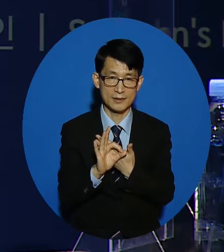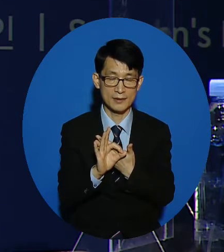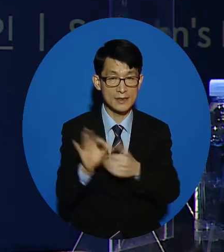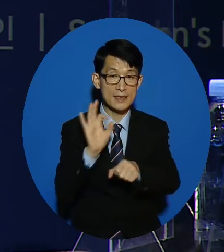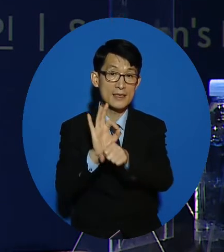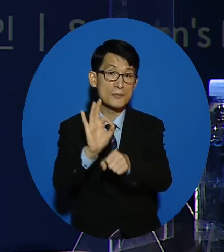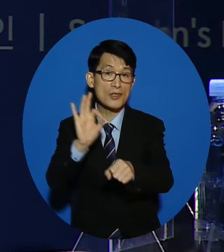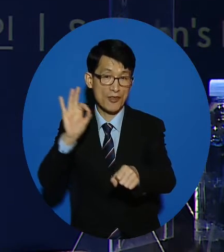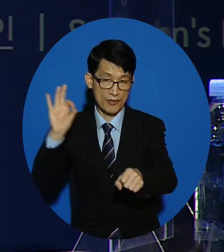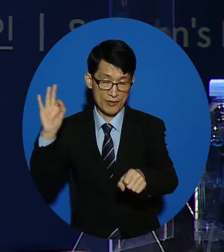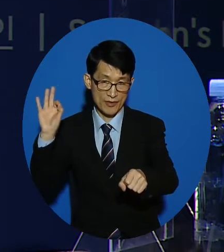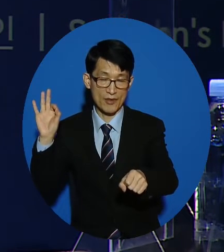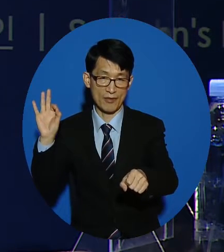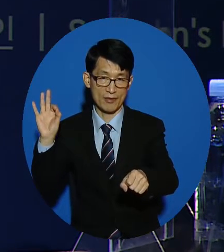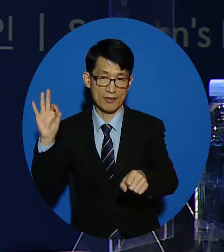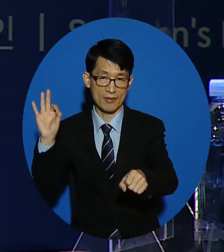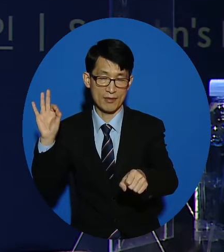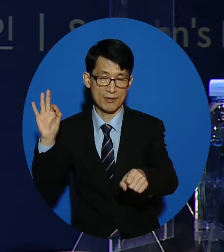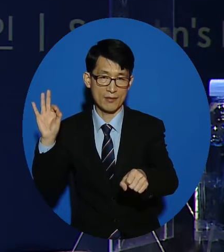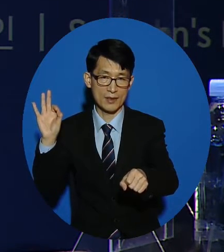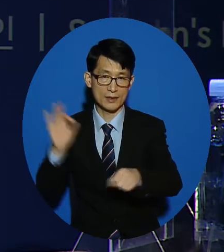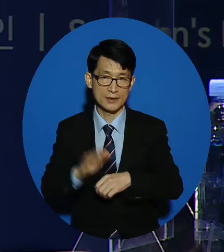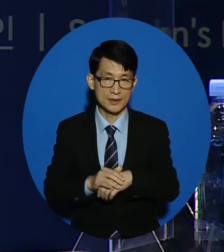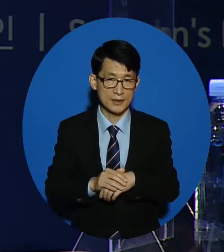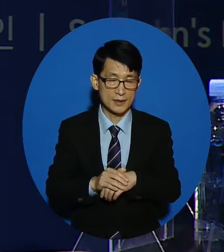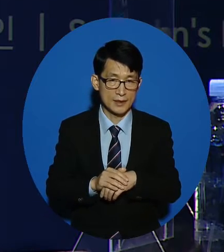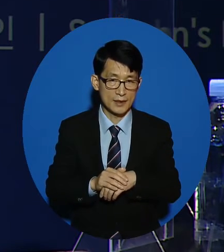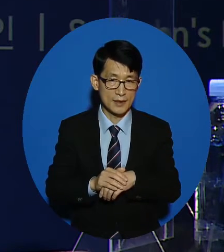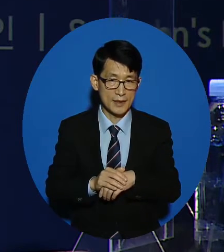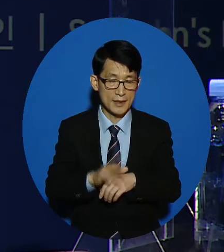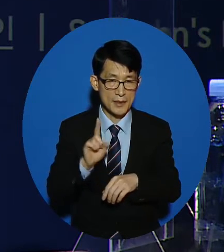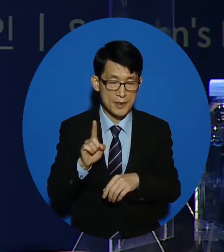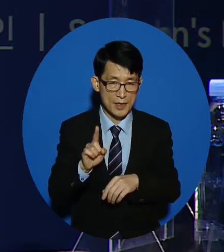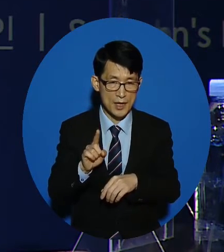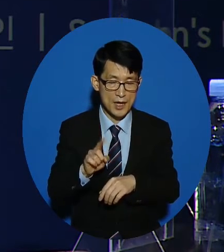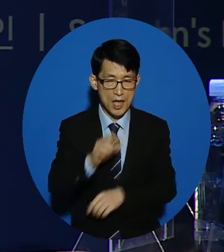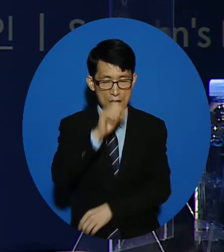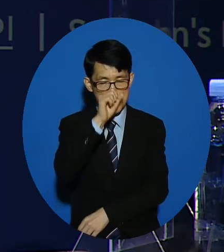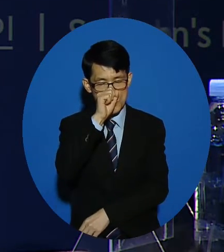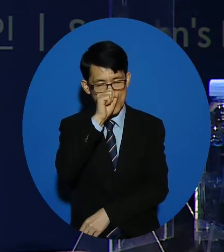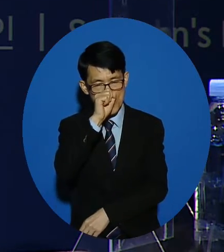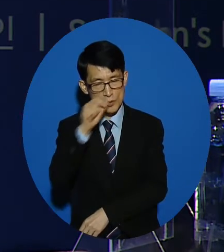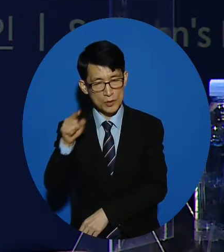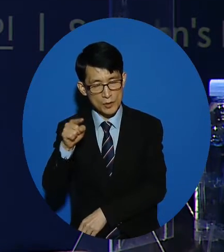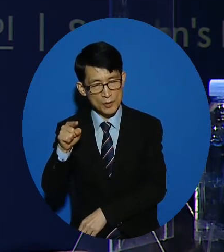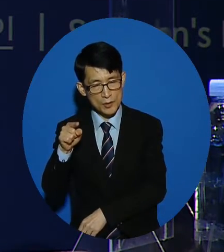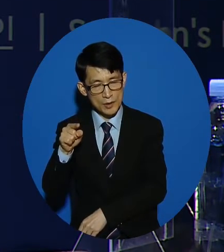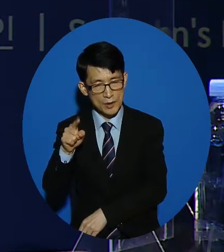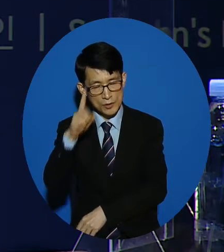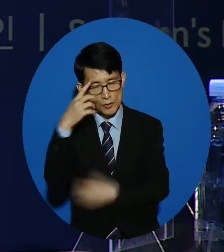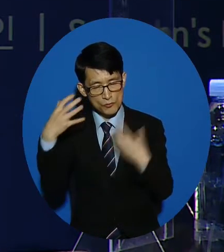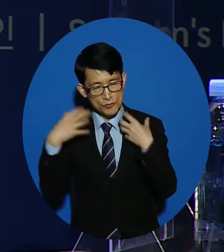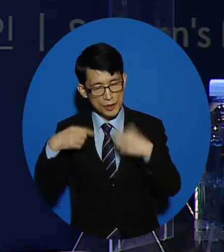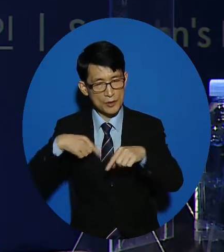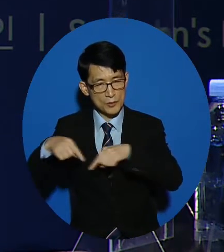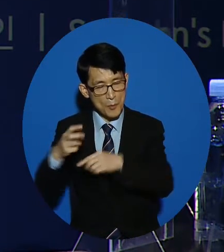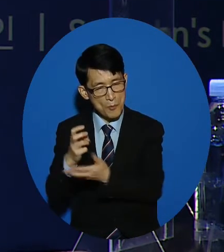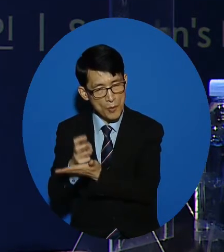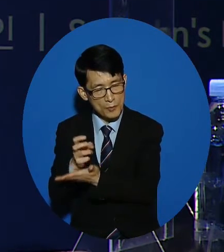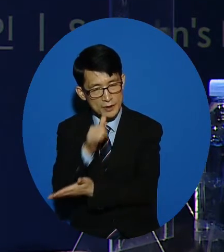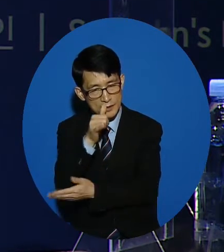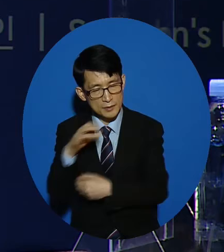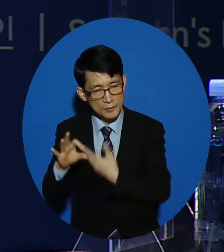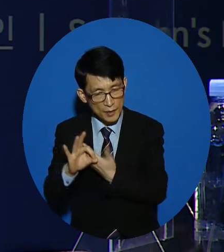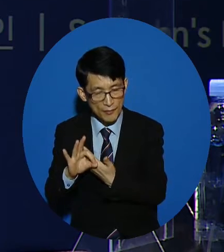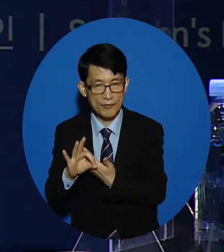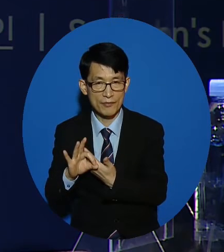10년 전에 이렇게 좀 더 좋은 정책이 있었다라면은 저는 이렇게 했을 것